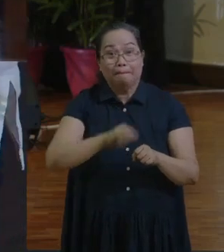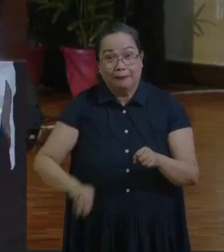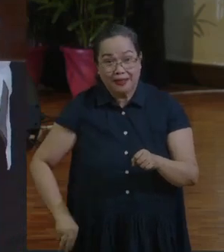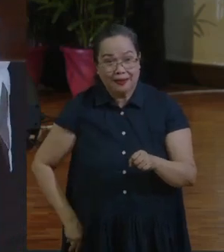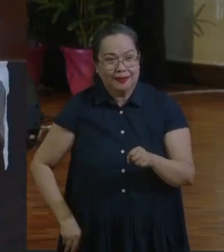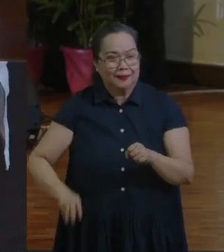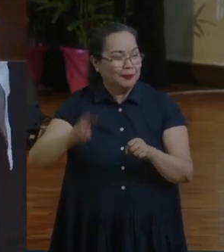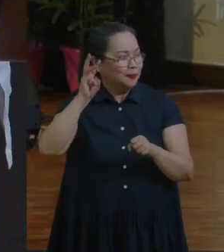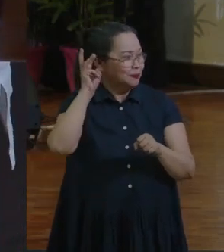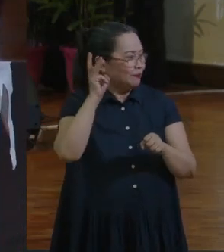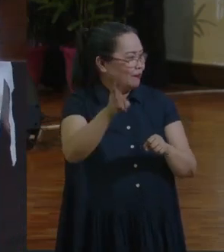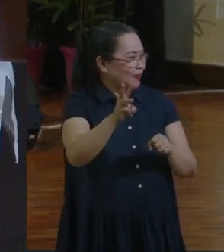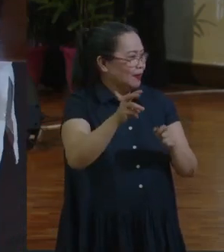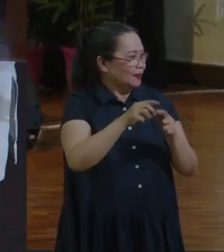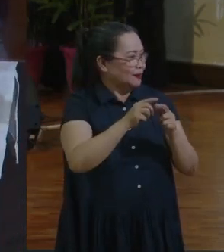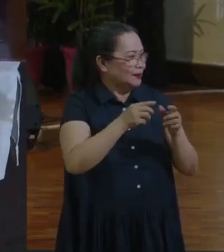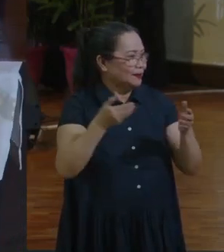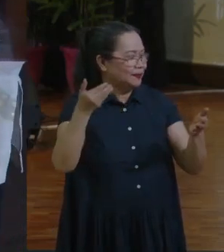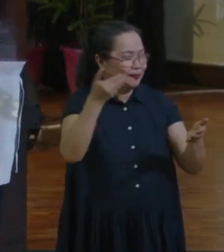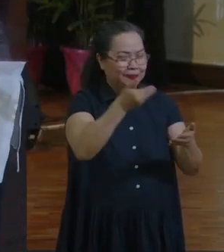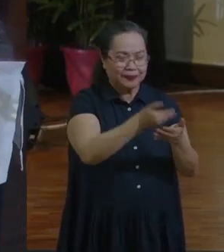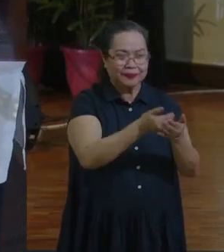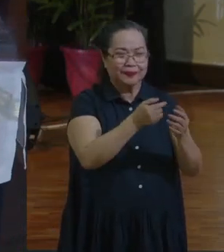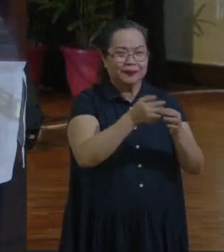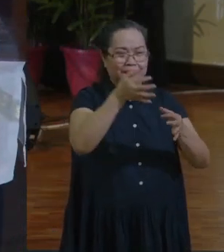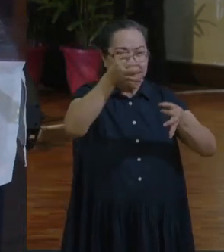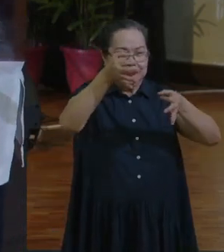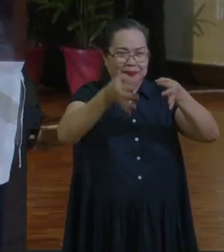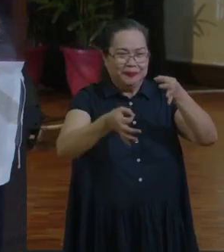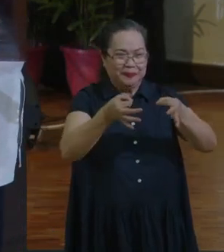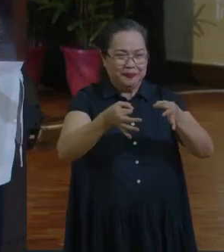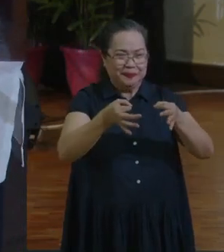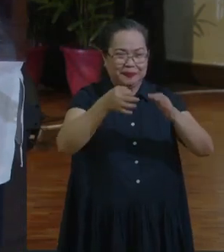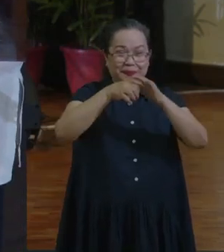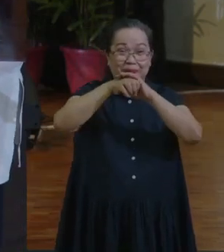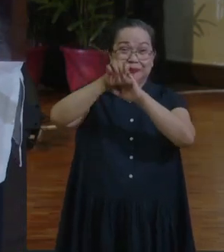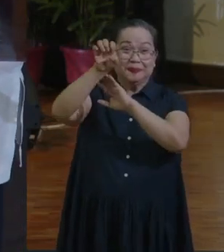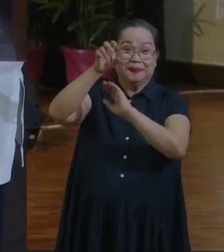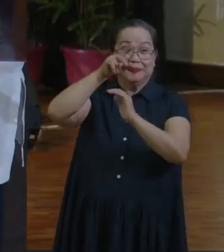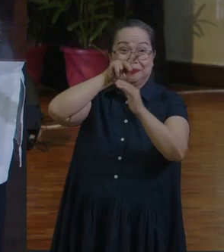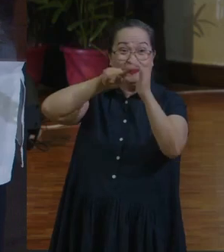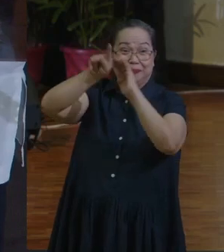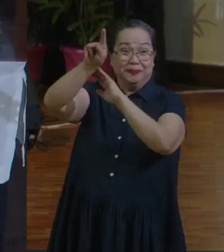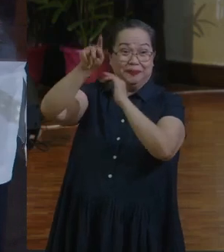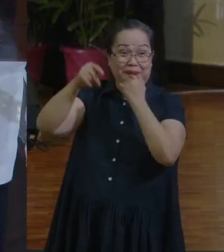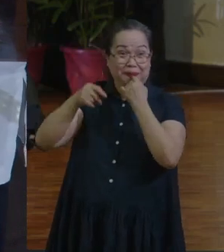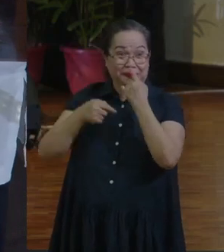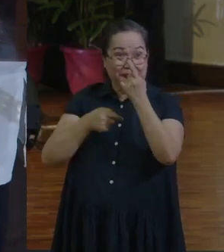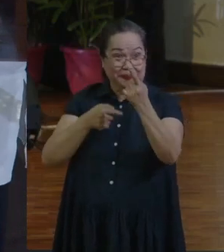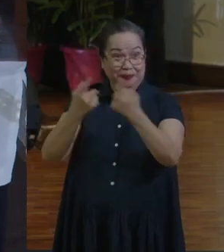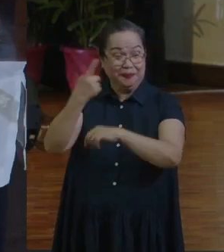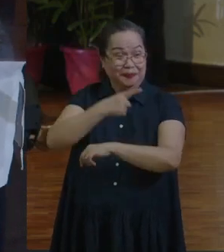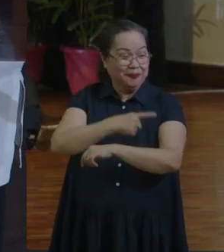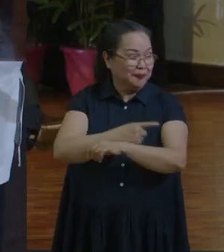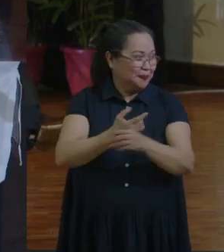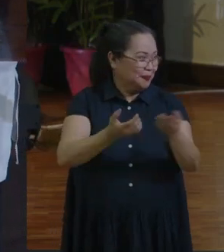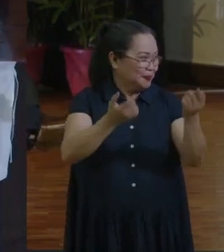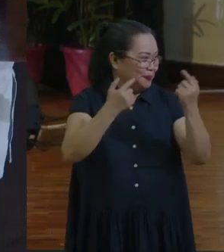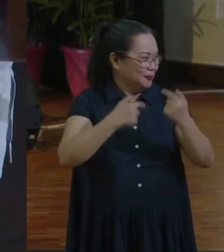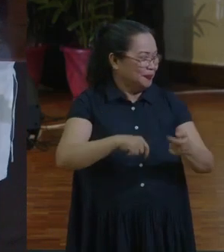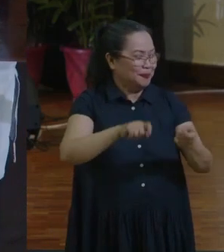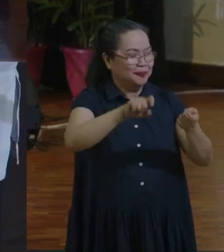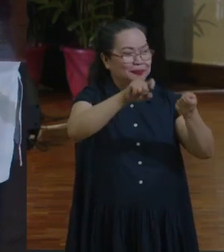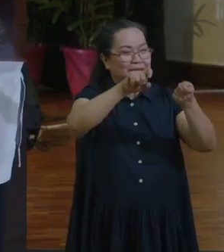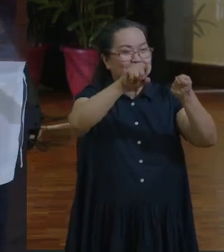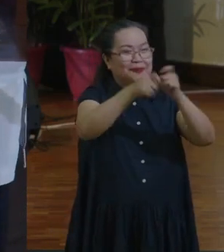bago dumating ang paghahatol at paghuhukom, Elijah the prophet before the great and awesome day of the Lord comes, and He will turn